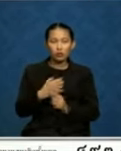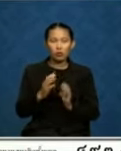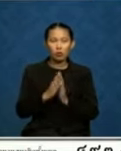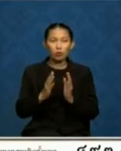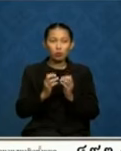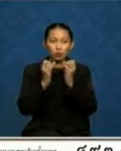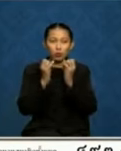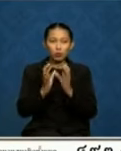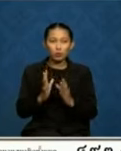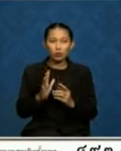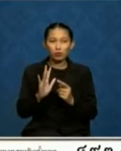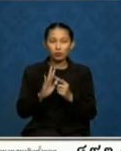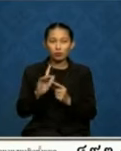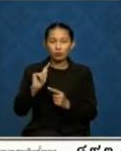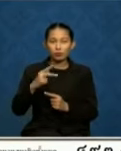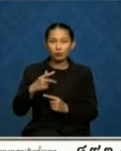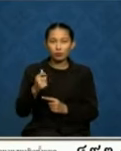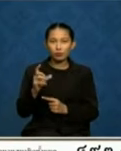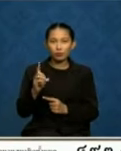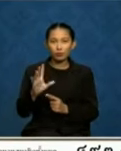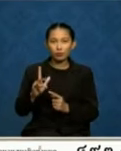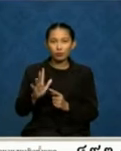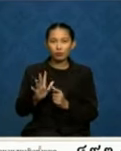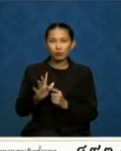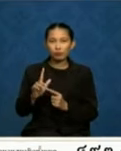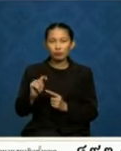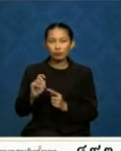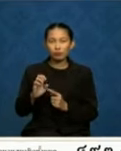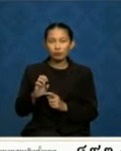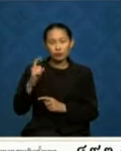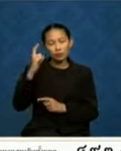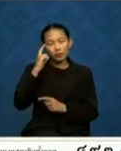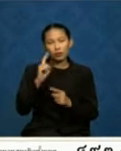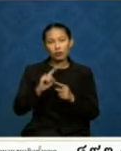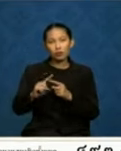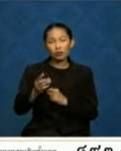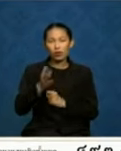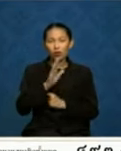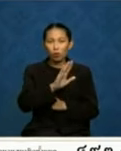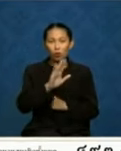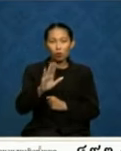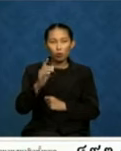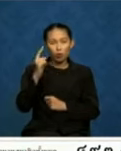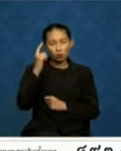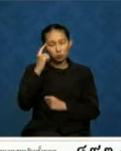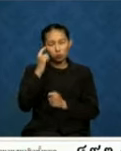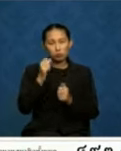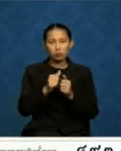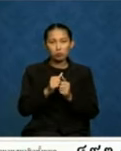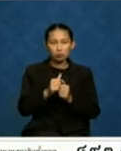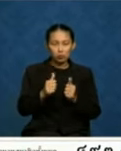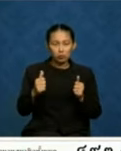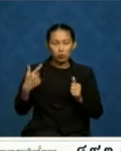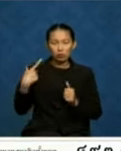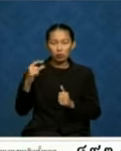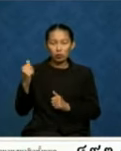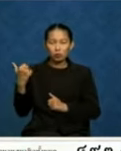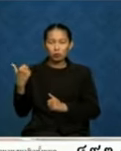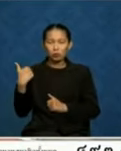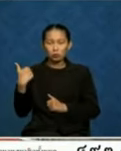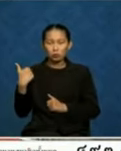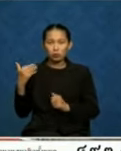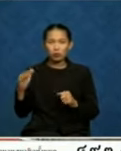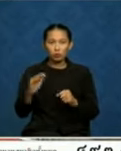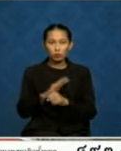าจารย์เชิดเทิดชาติชัยพงษ์ด้วยนะครับความเห็นต่างๆของท่านล้วนแล้วแต่เป็นข้อคิดเห็นที่เป็นประโยชน์ทั้งสิ้น